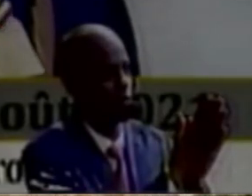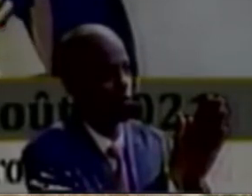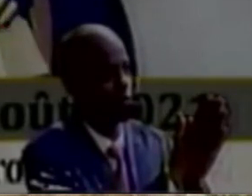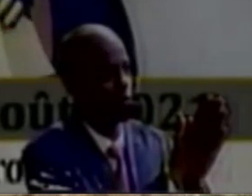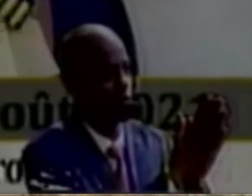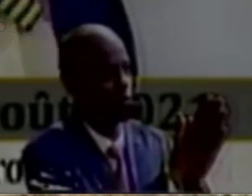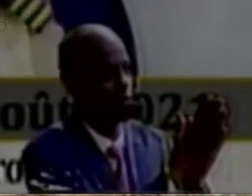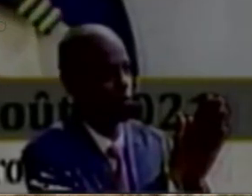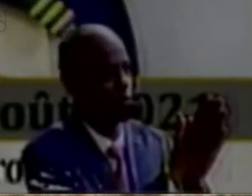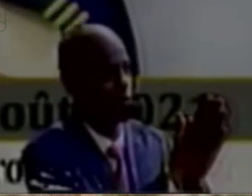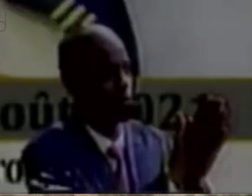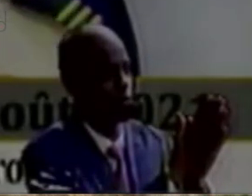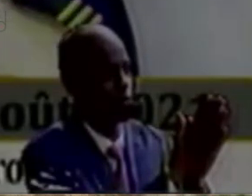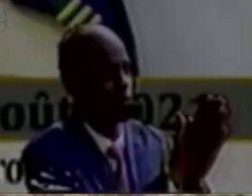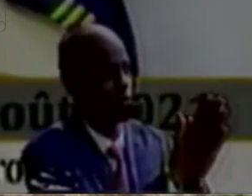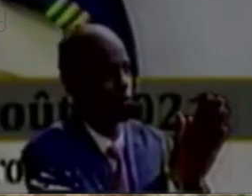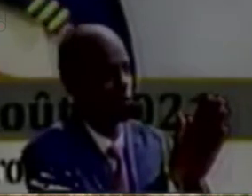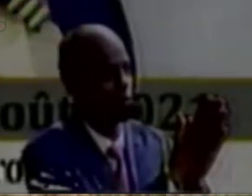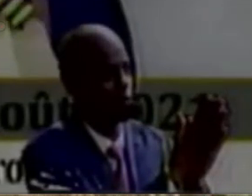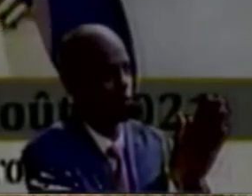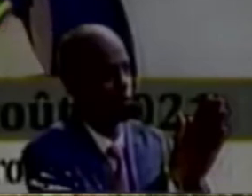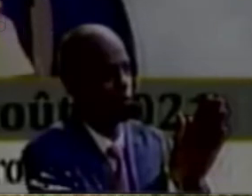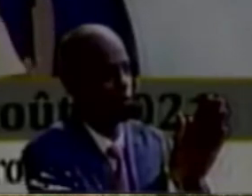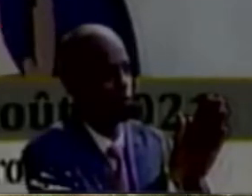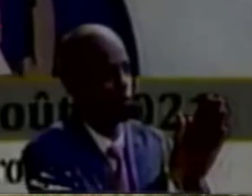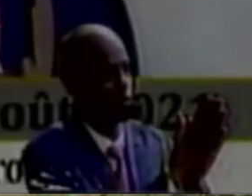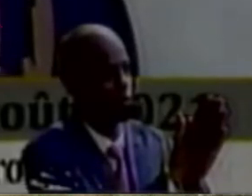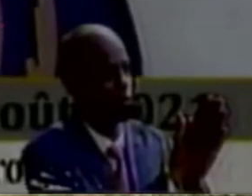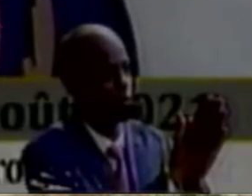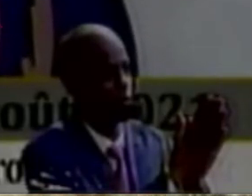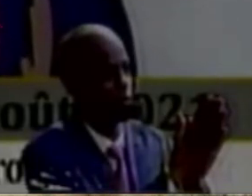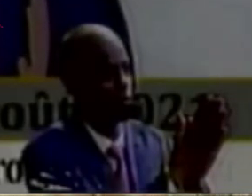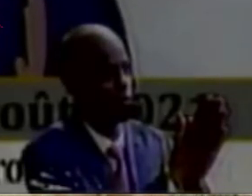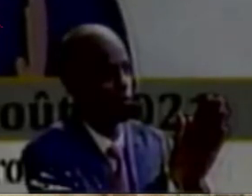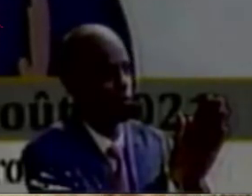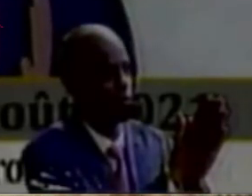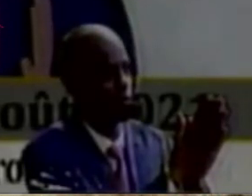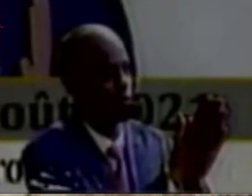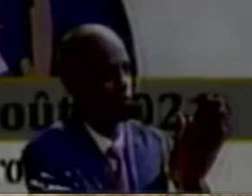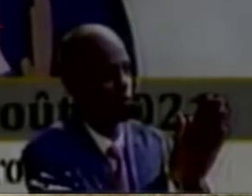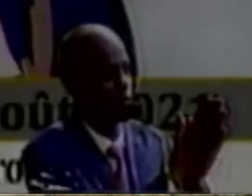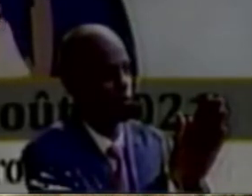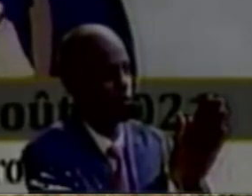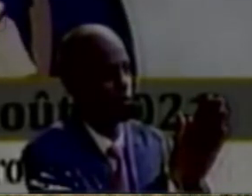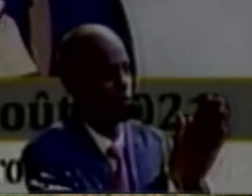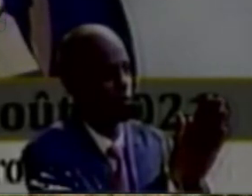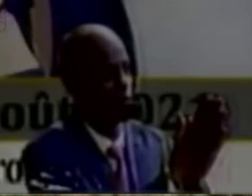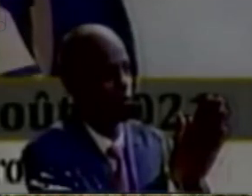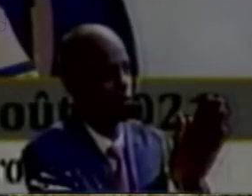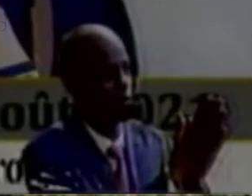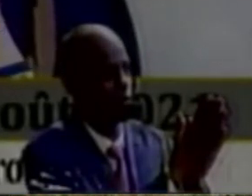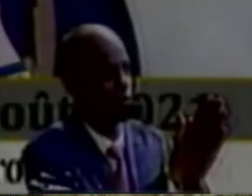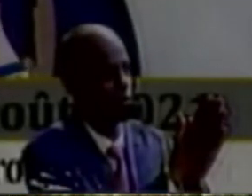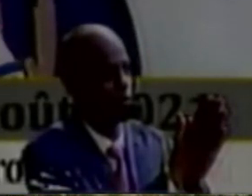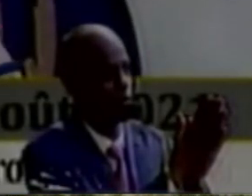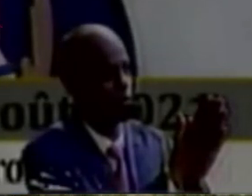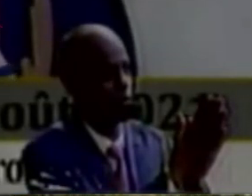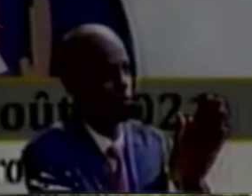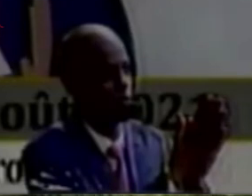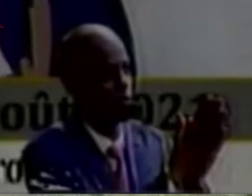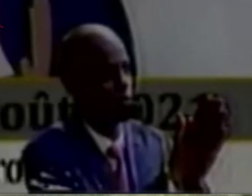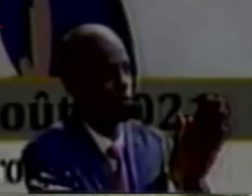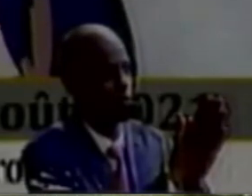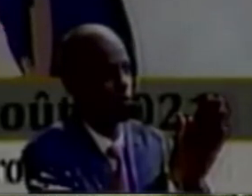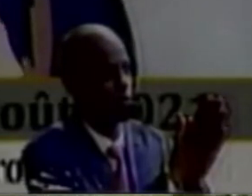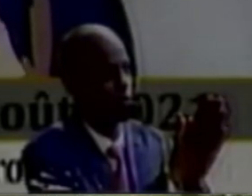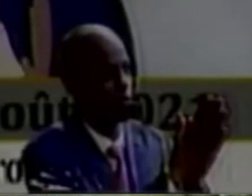se sort d'opération d'urgence nationale. Pour être capable de permettre de joindre la sécurité pour qu'on voie. Malheureusement, malgré